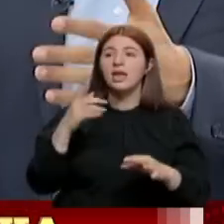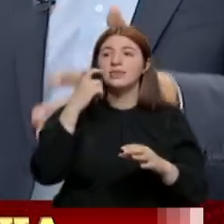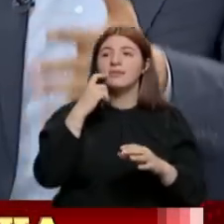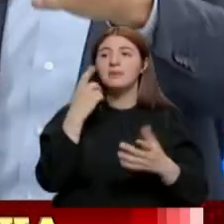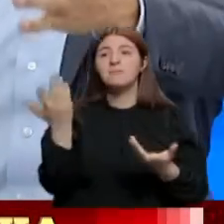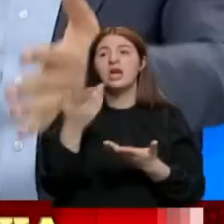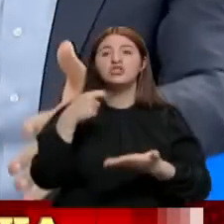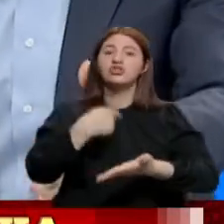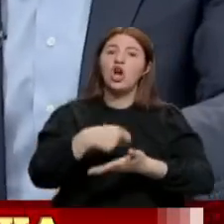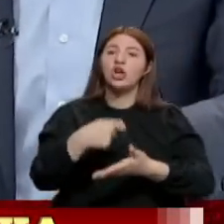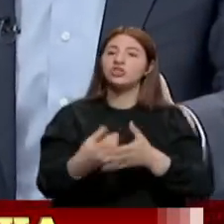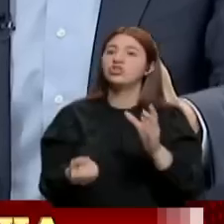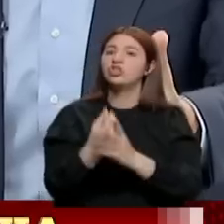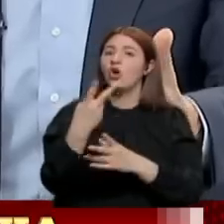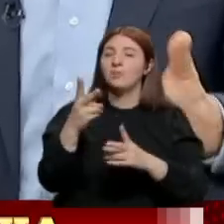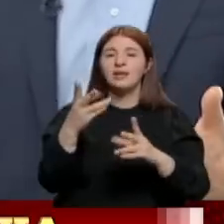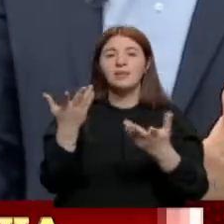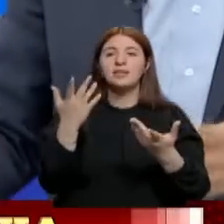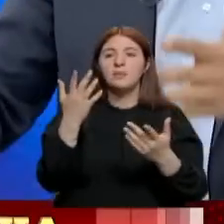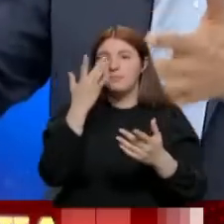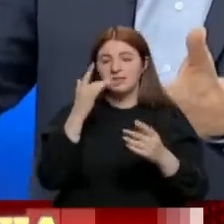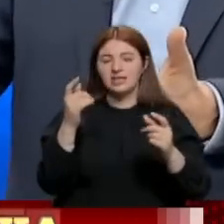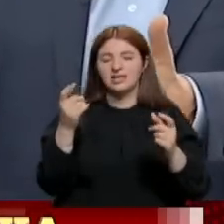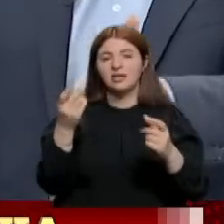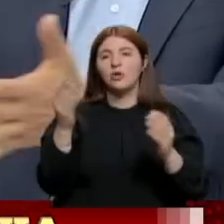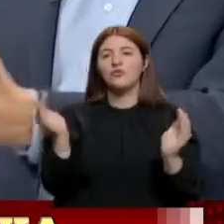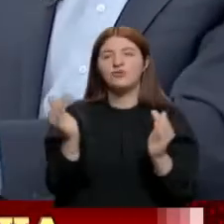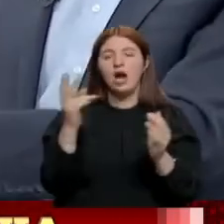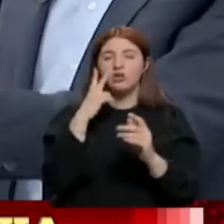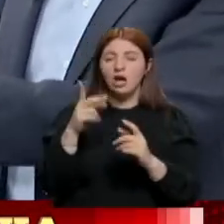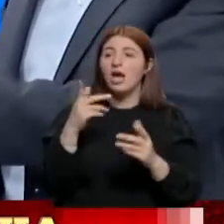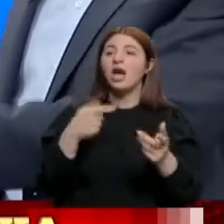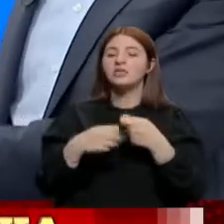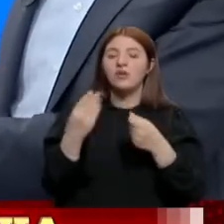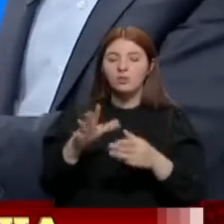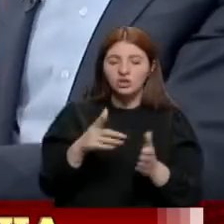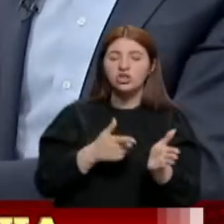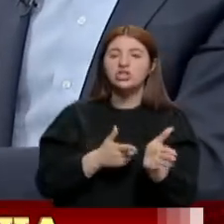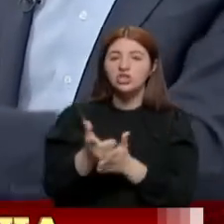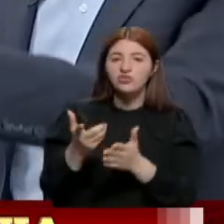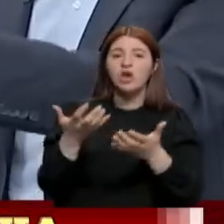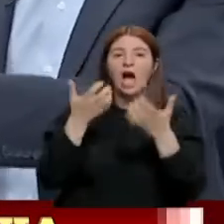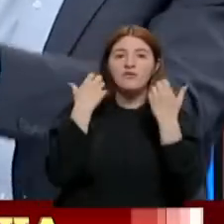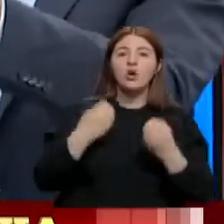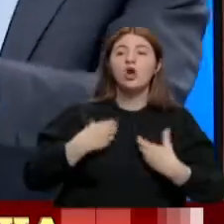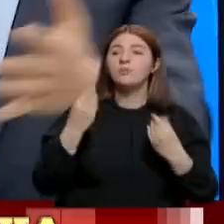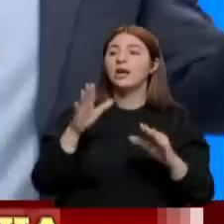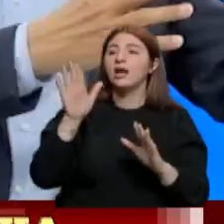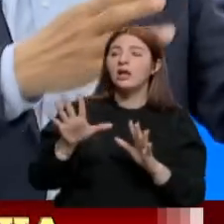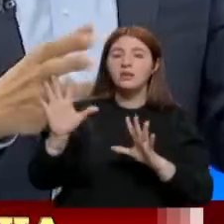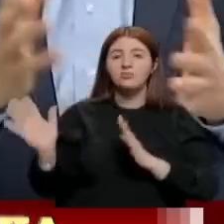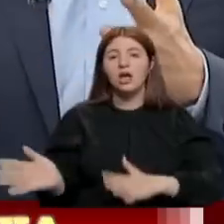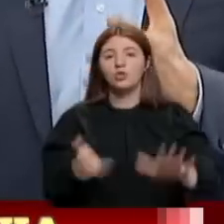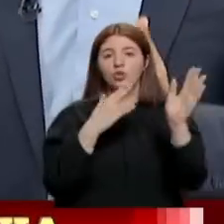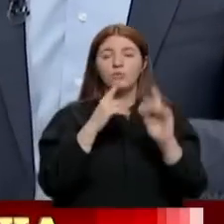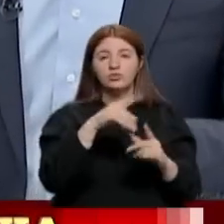Konteyner belki çarşılar yaratmamız lazım. Çünkü niye? Esnaf olmadığı zaman, çiftçi, hayvan üreticisi olmadığı zaman geri kalanlar da göç ediyor.